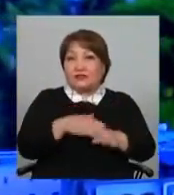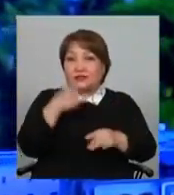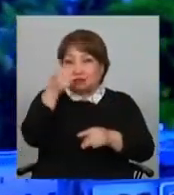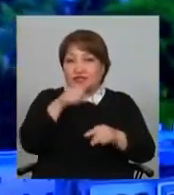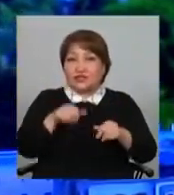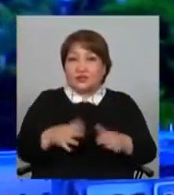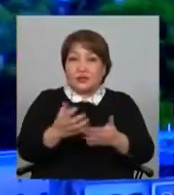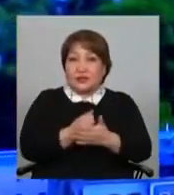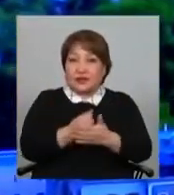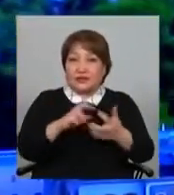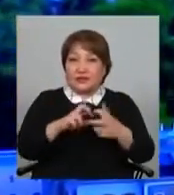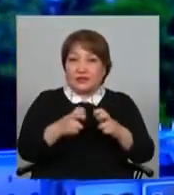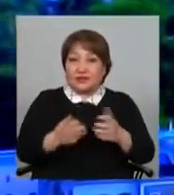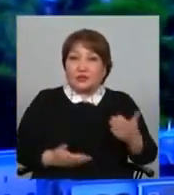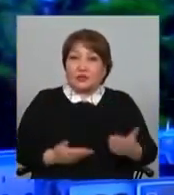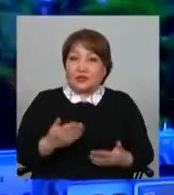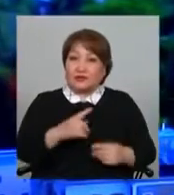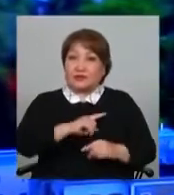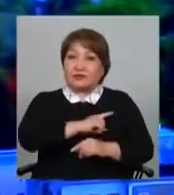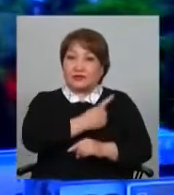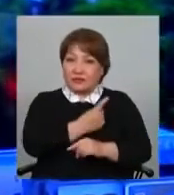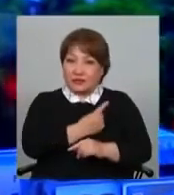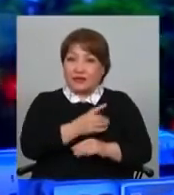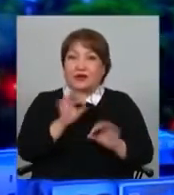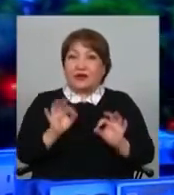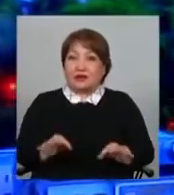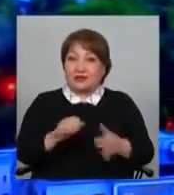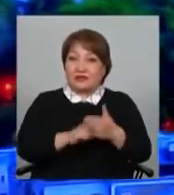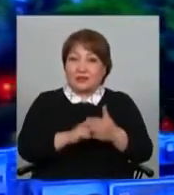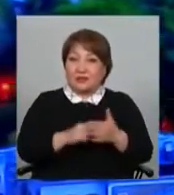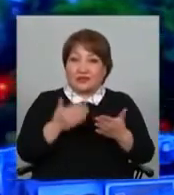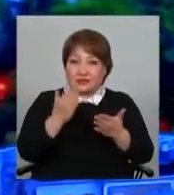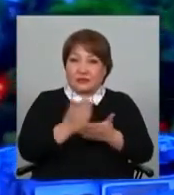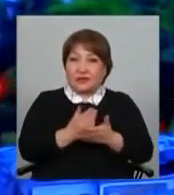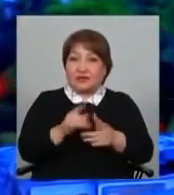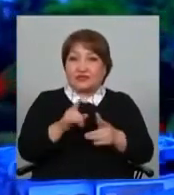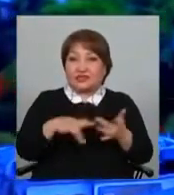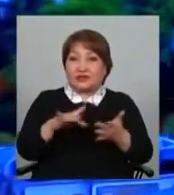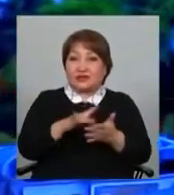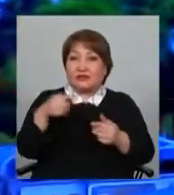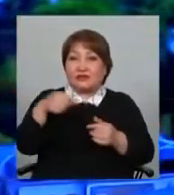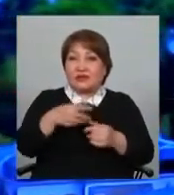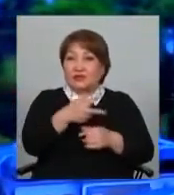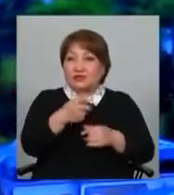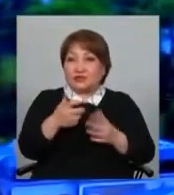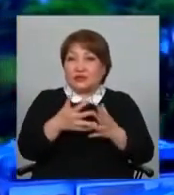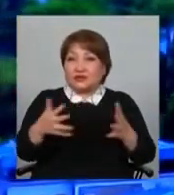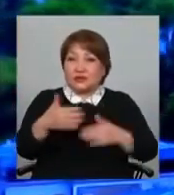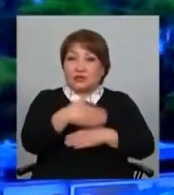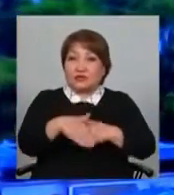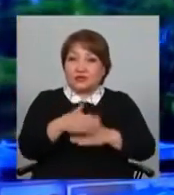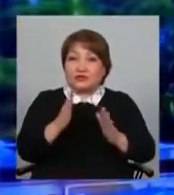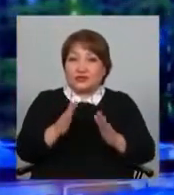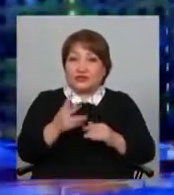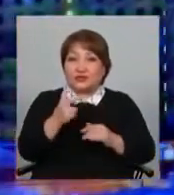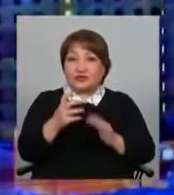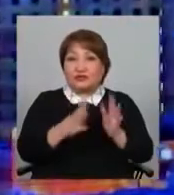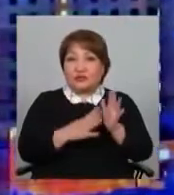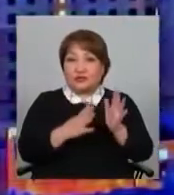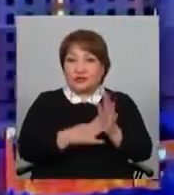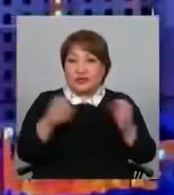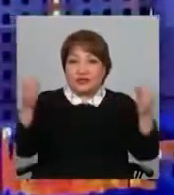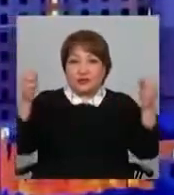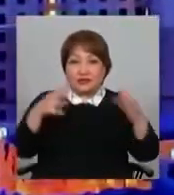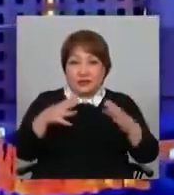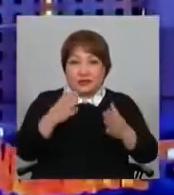мәселеге тұрғындарда наразылығын білдіруде. Әрине, себепсіз емес шақардағы 1300-дей наса көшенің тек 209-ында ғана жарық